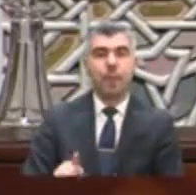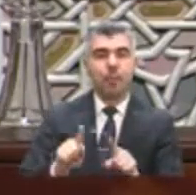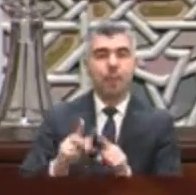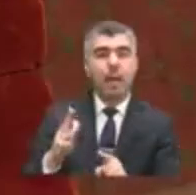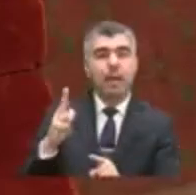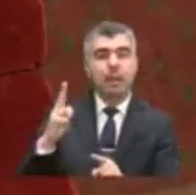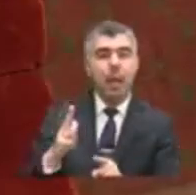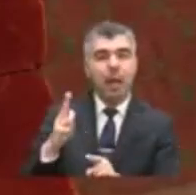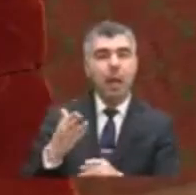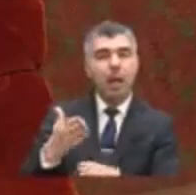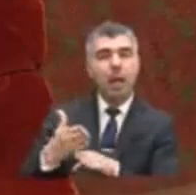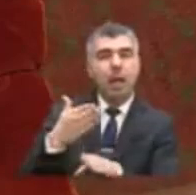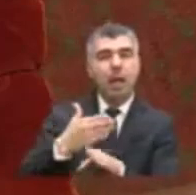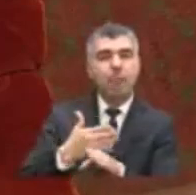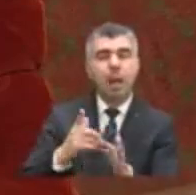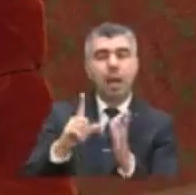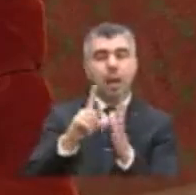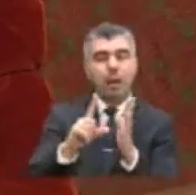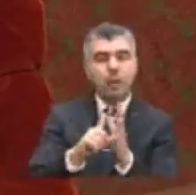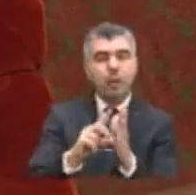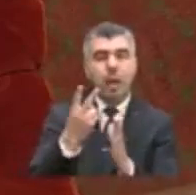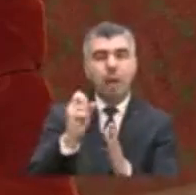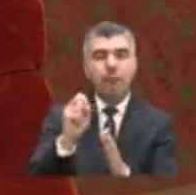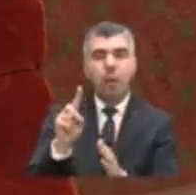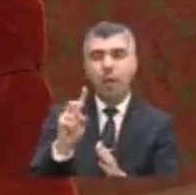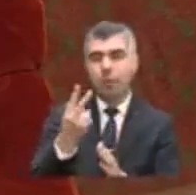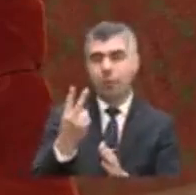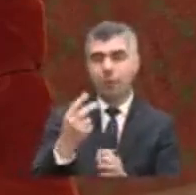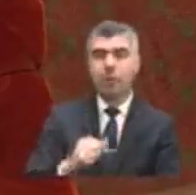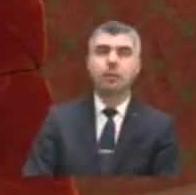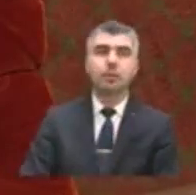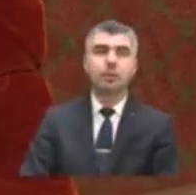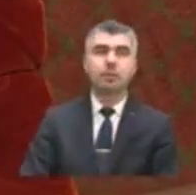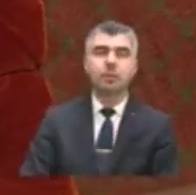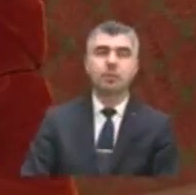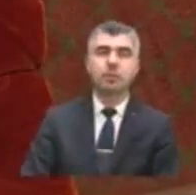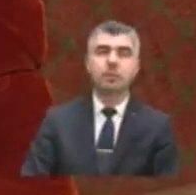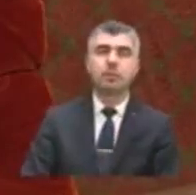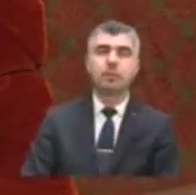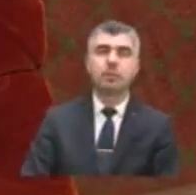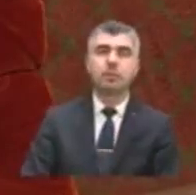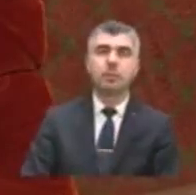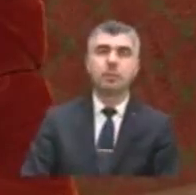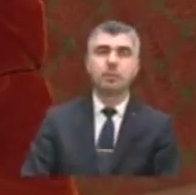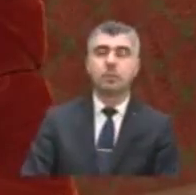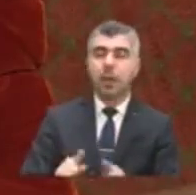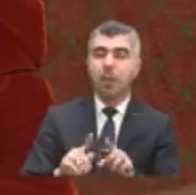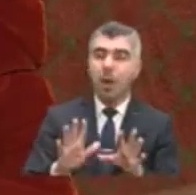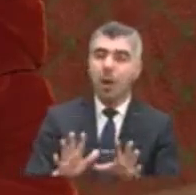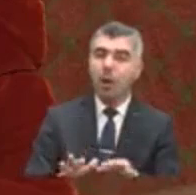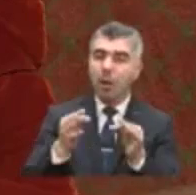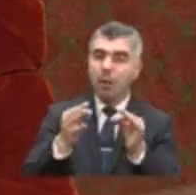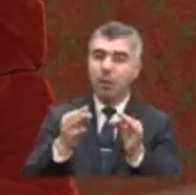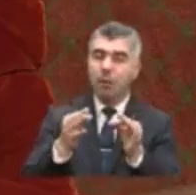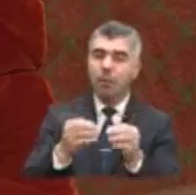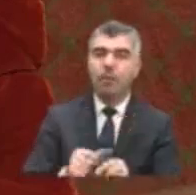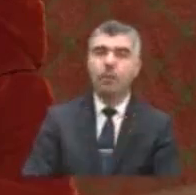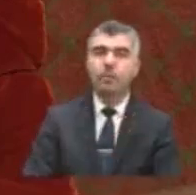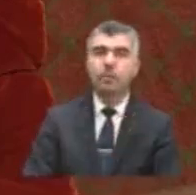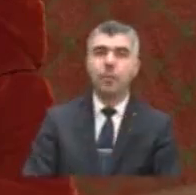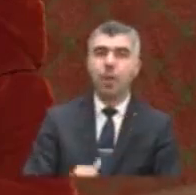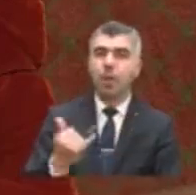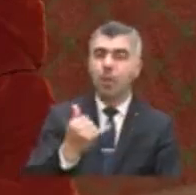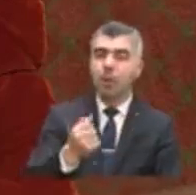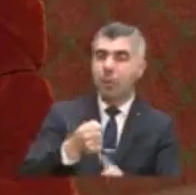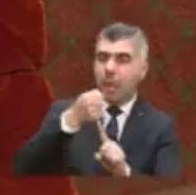قبل النظام الأساسي منذ 2021، ومتابعة الحال الهدف منه كان هو داخل في واحد الورش